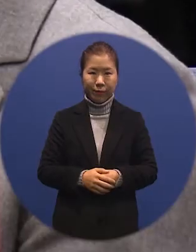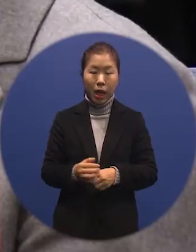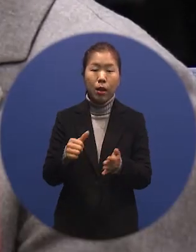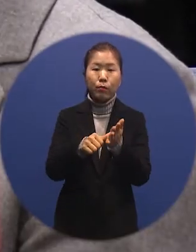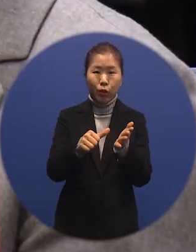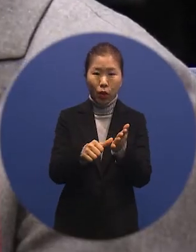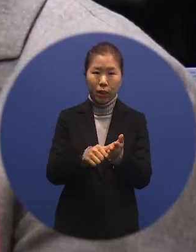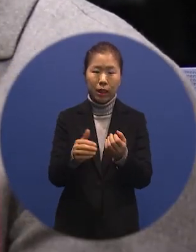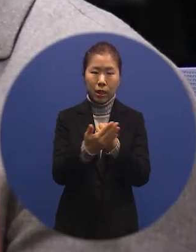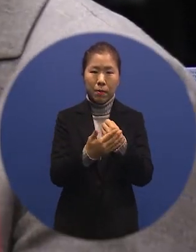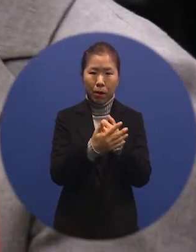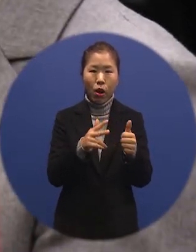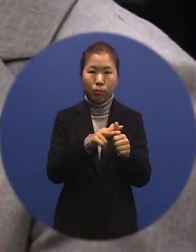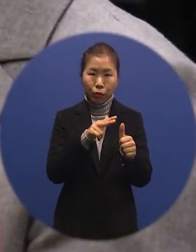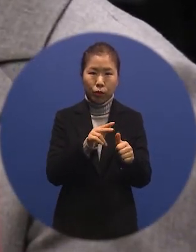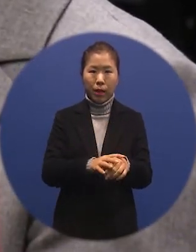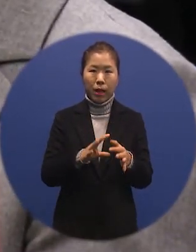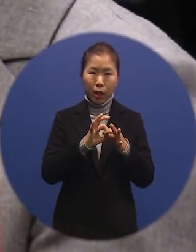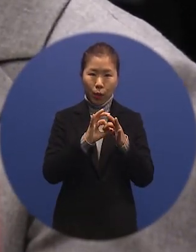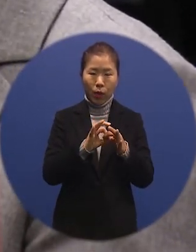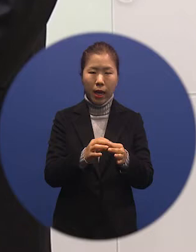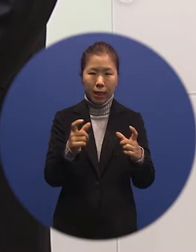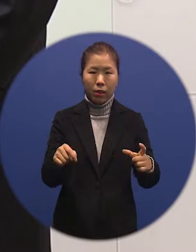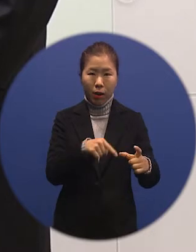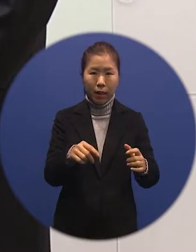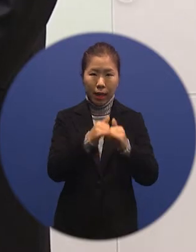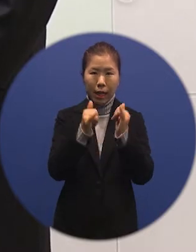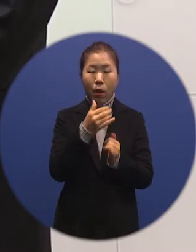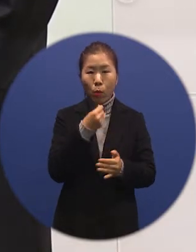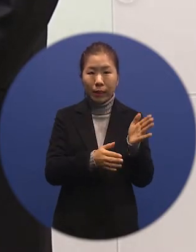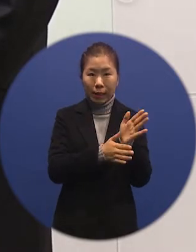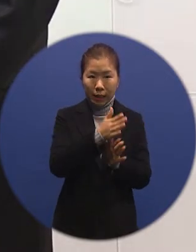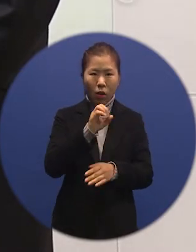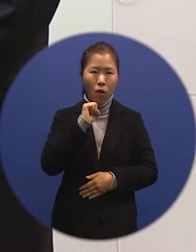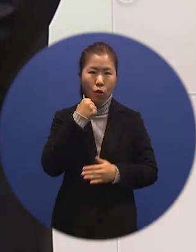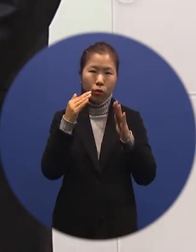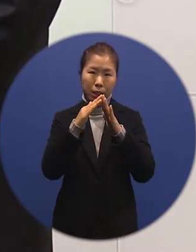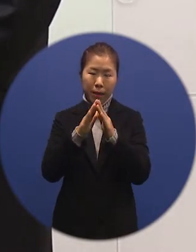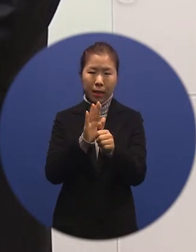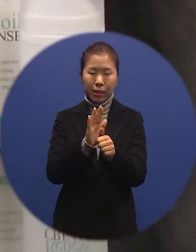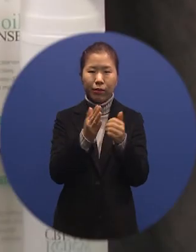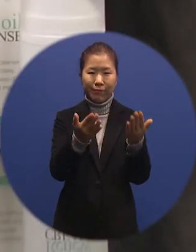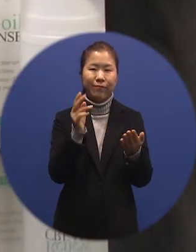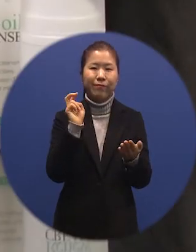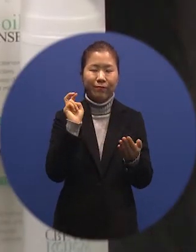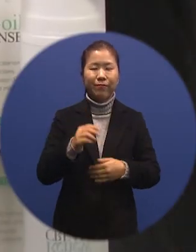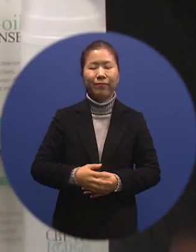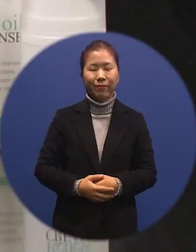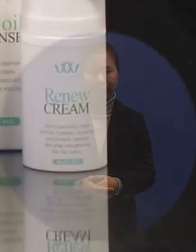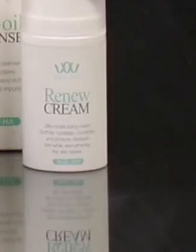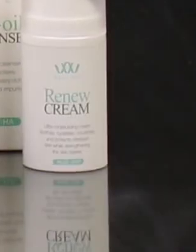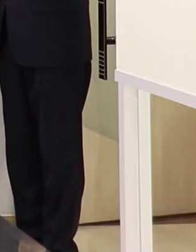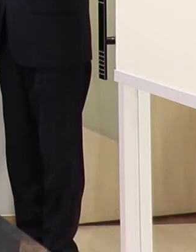살게끔. 전달된 물품은 은평 푸드뱅크 마켓을 통해 지역 내 사회복지시설 및 저소득 가구에